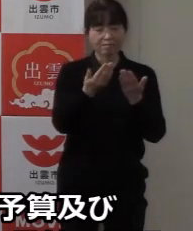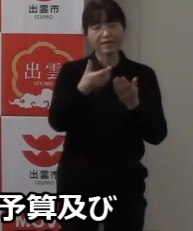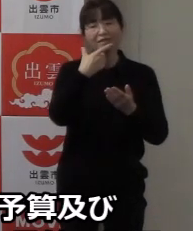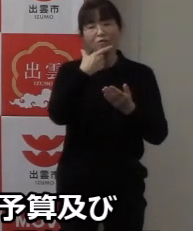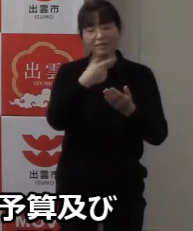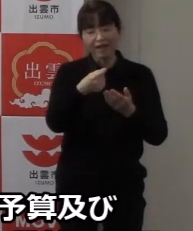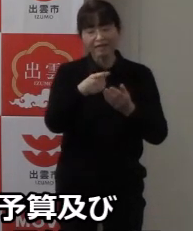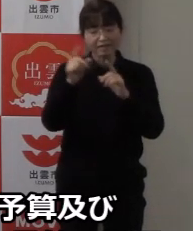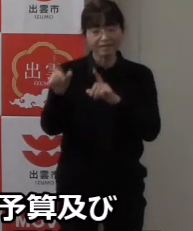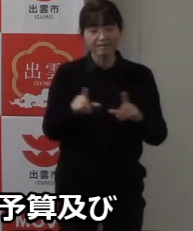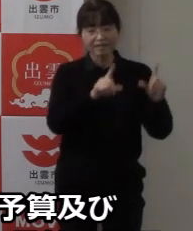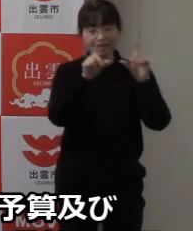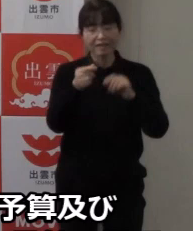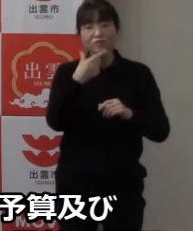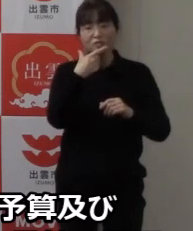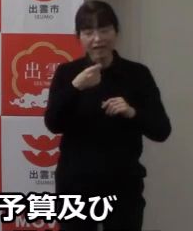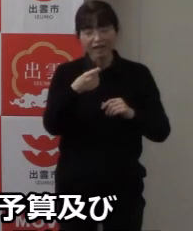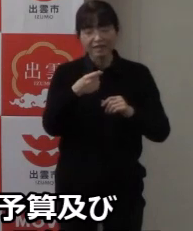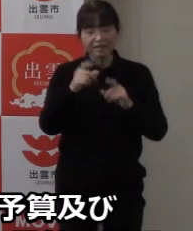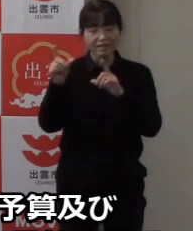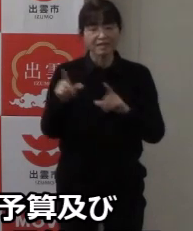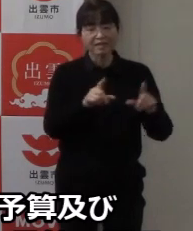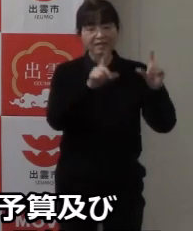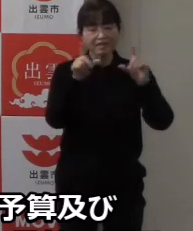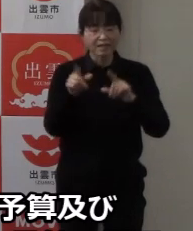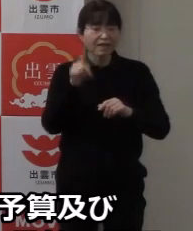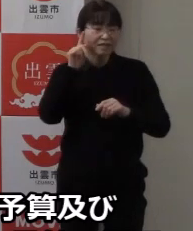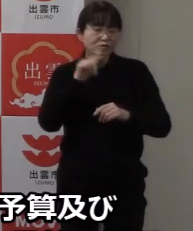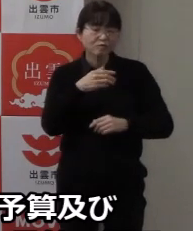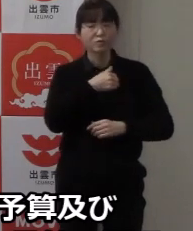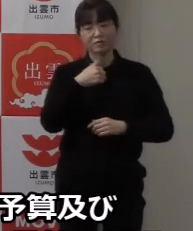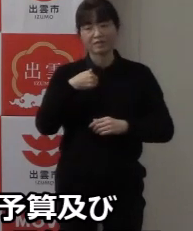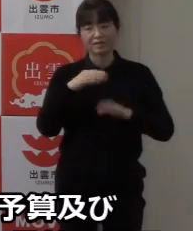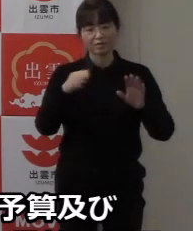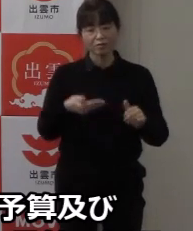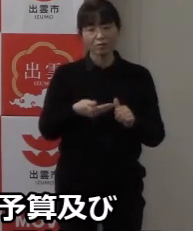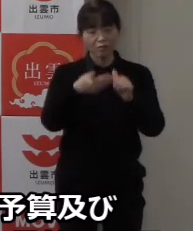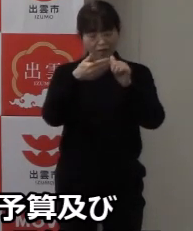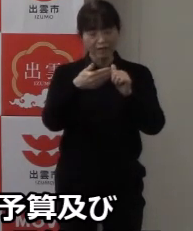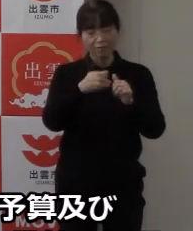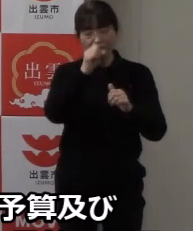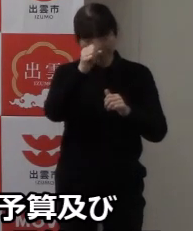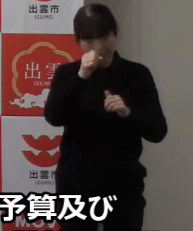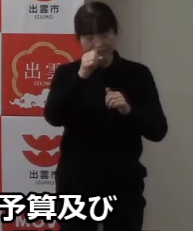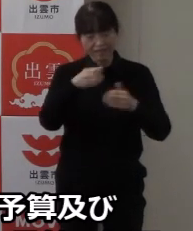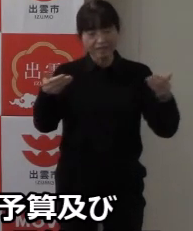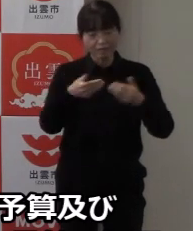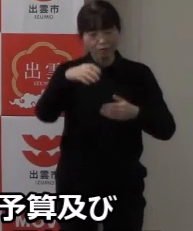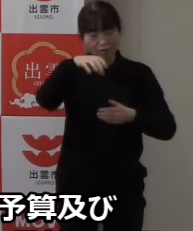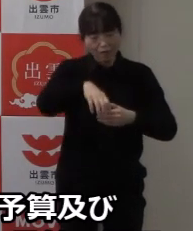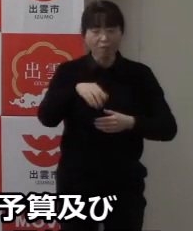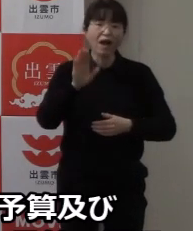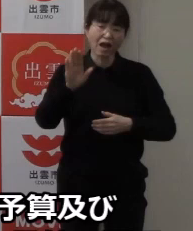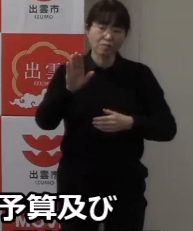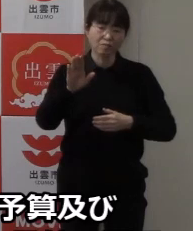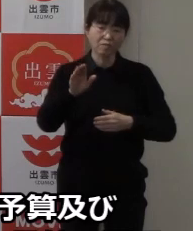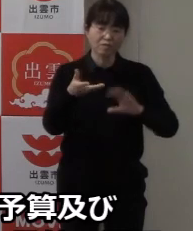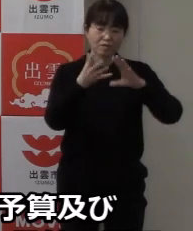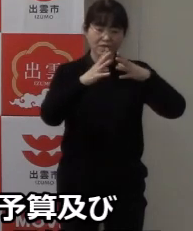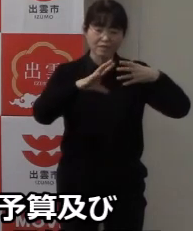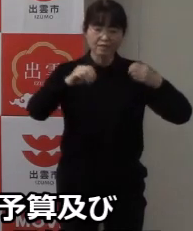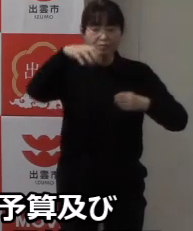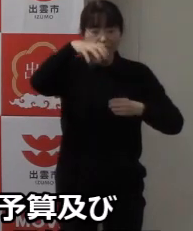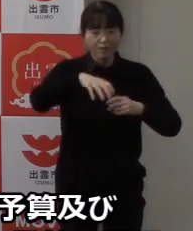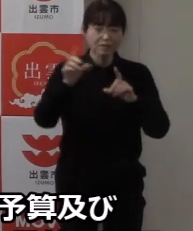であったりとかですね、子育てのしやすさであったりとか、また働く場があるということで、やっぱり出雲で、生活した